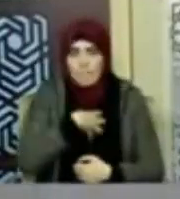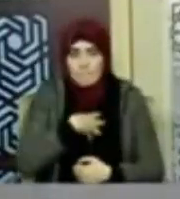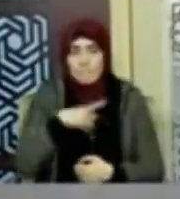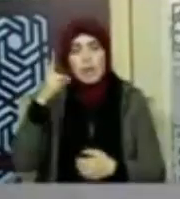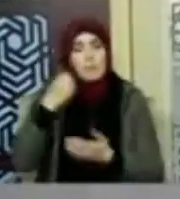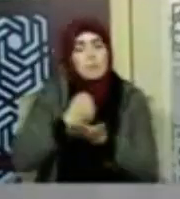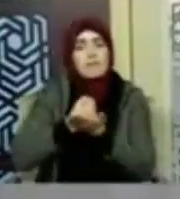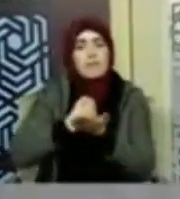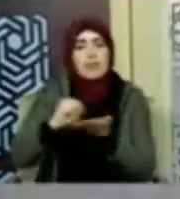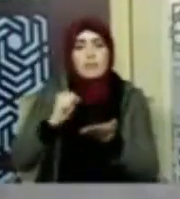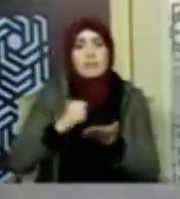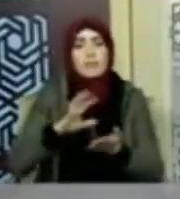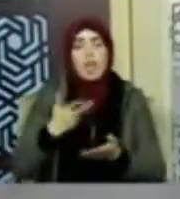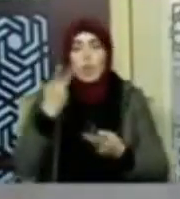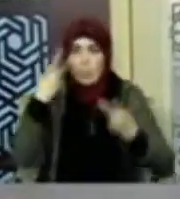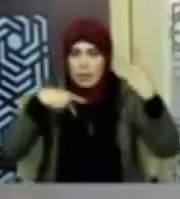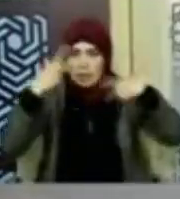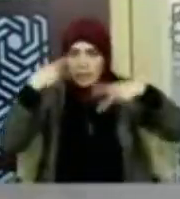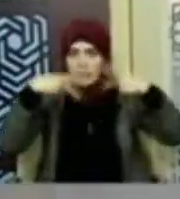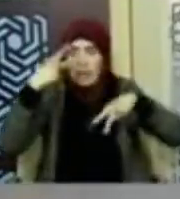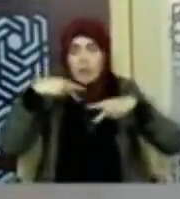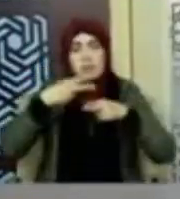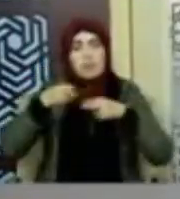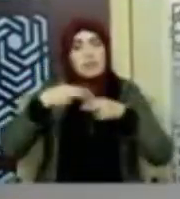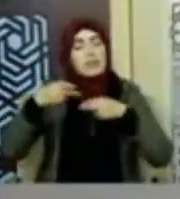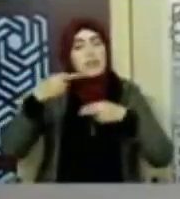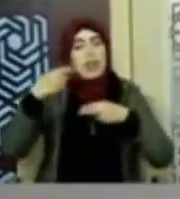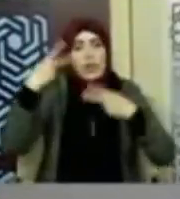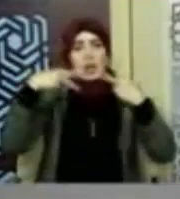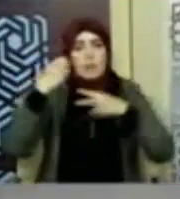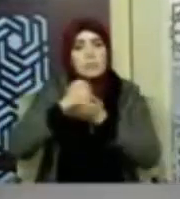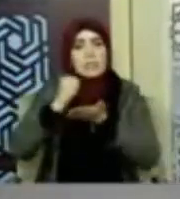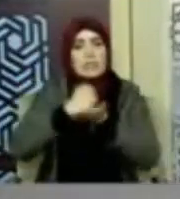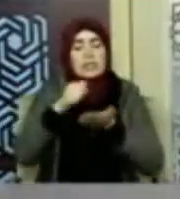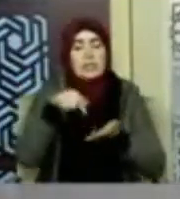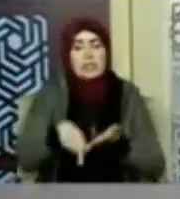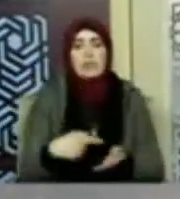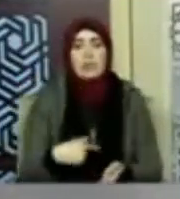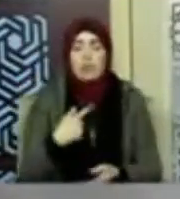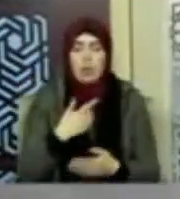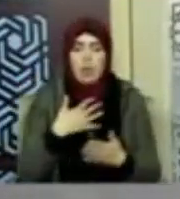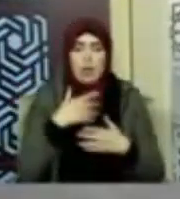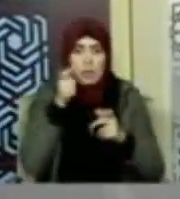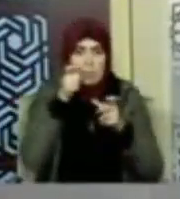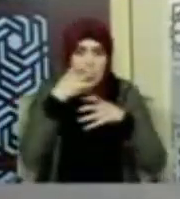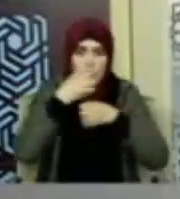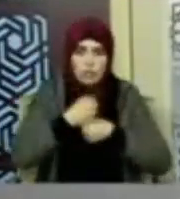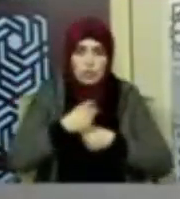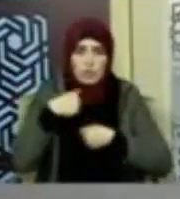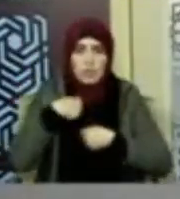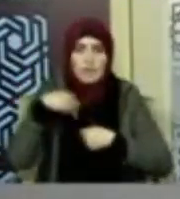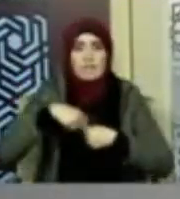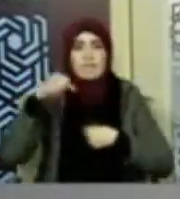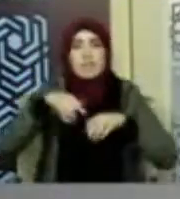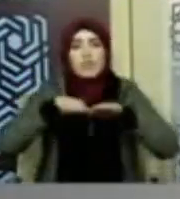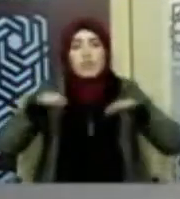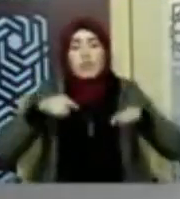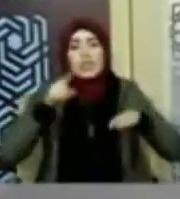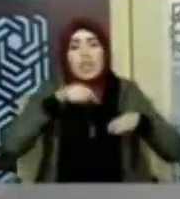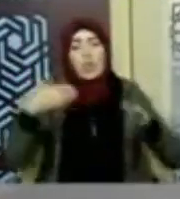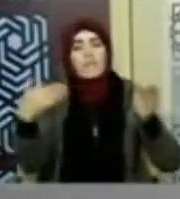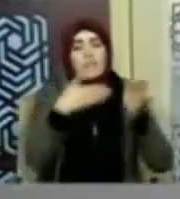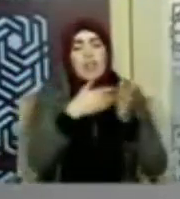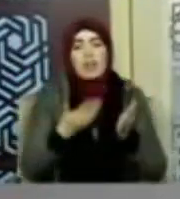فرجته، ولا دينا إلا سددته، واجبرنا في الدنيا والآخرة. اللهم ارزقنا الشهادة في